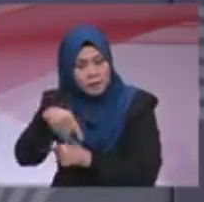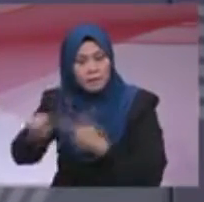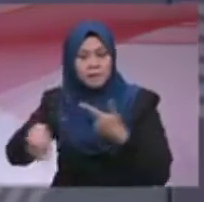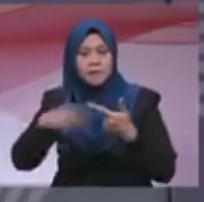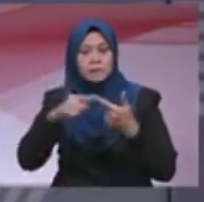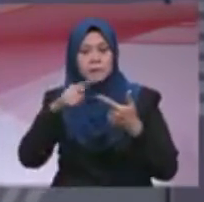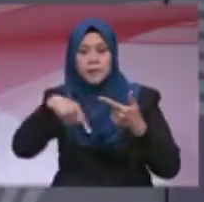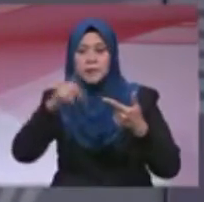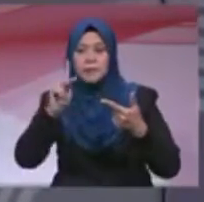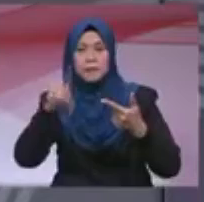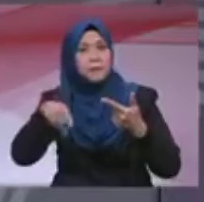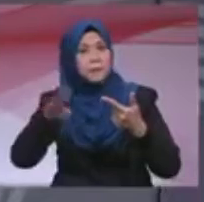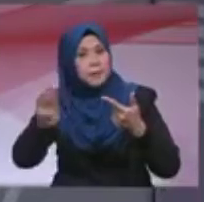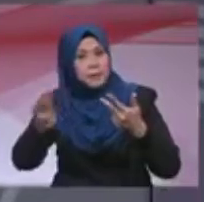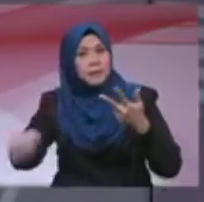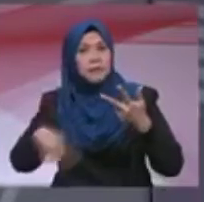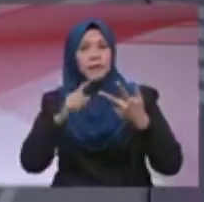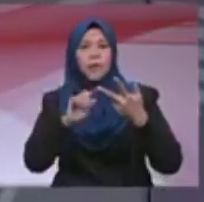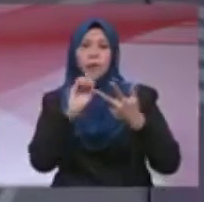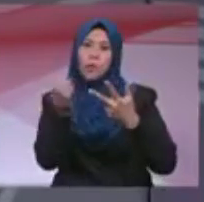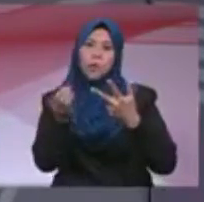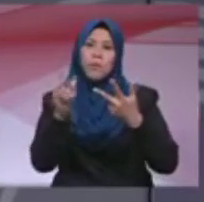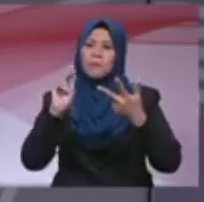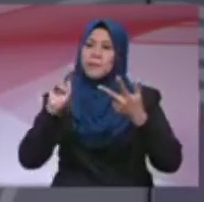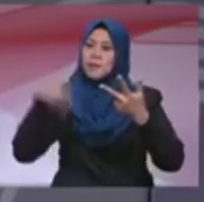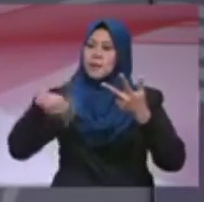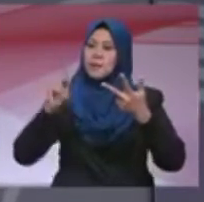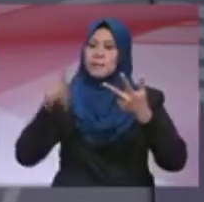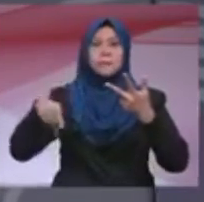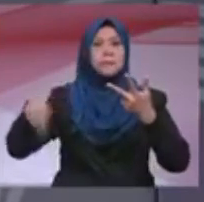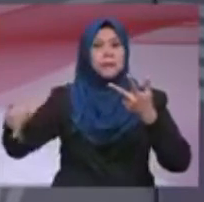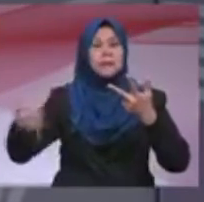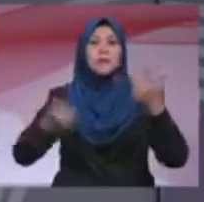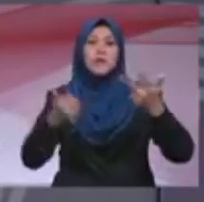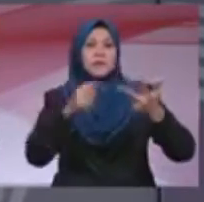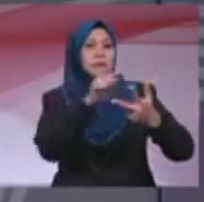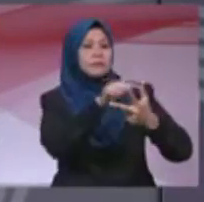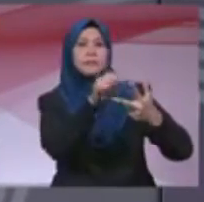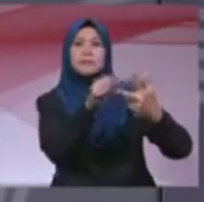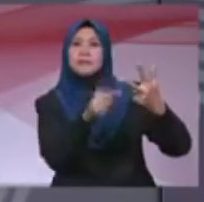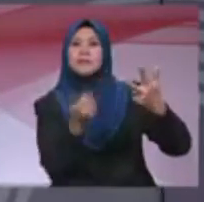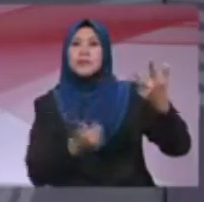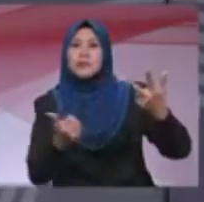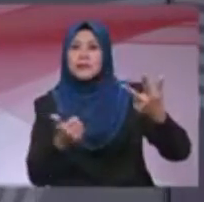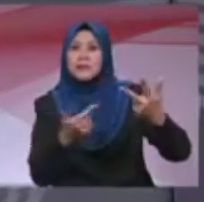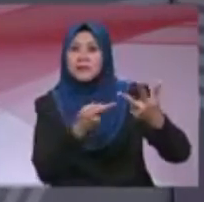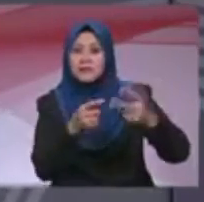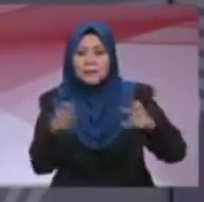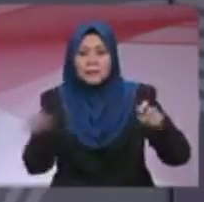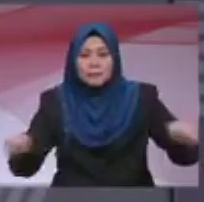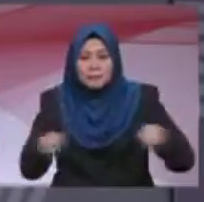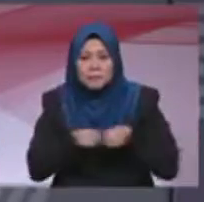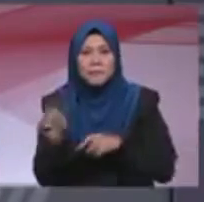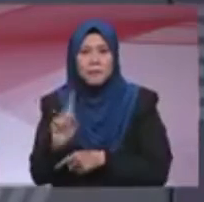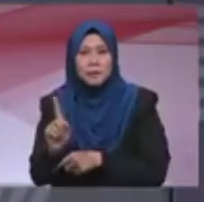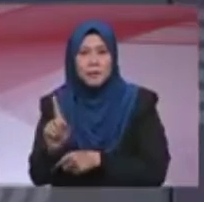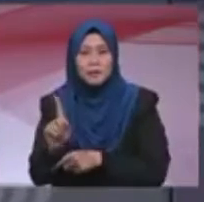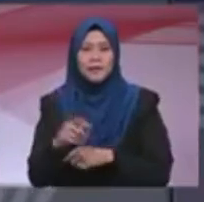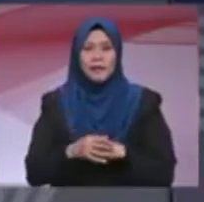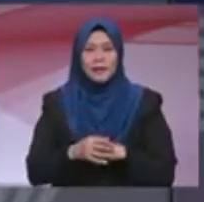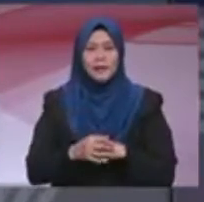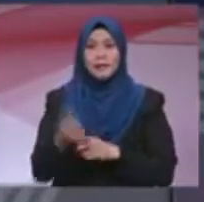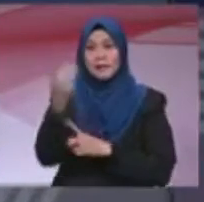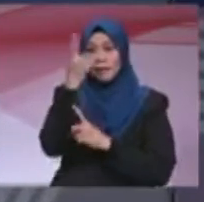PKPB ataupun PKPP. Jadi jika kita tanya balik, siapa bilakah sesi